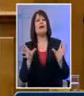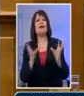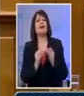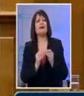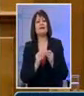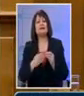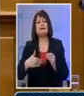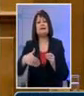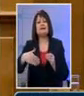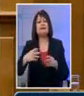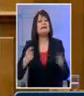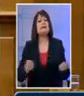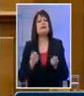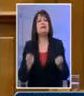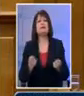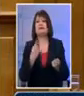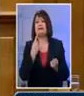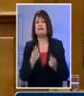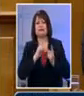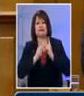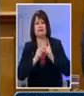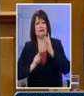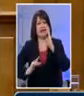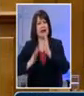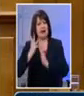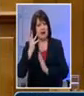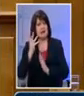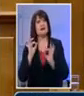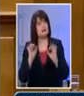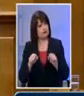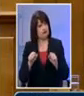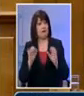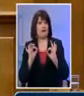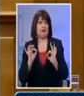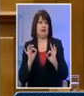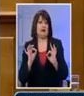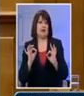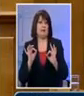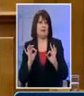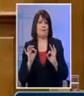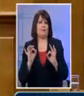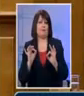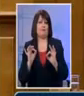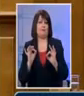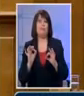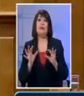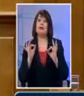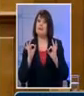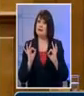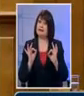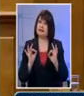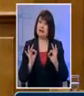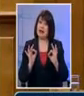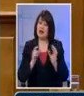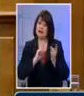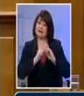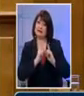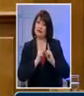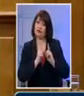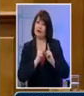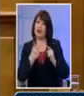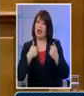εξέλιξη, αυτό που ονομάζουμε συμφωνία για την ανάπτυξη, τότε ναι, βεβαίως. Και βεβαίως, στο βαθμό που θα είναι και συμφωνία που